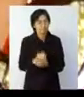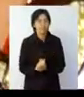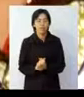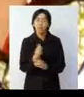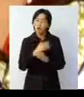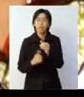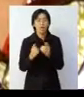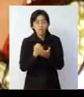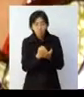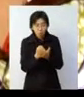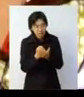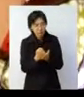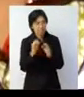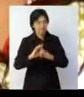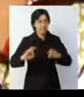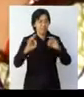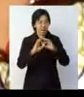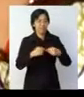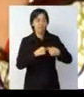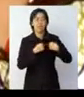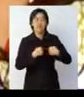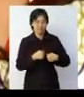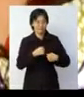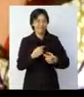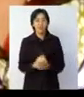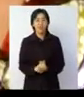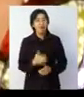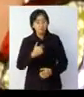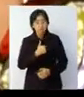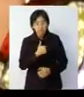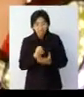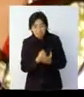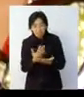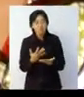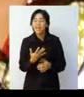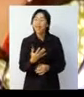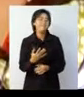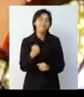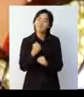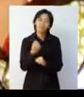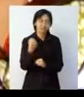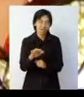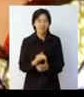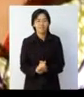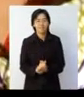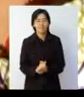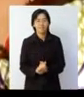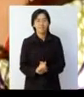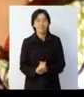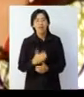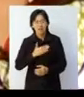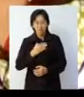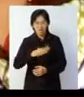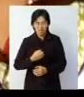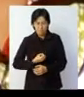าช่วยเหลือคนพิการเนี่ยนะคือเราต้องมีใจใช่ไหมคะถ้าเราไม่มีใจเราทำไม่ได้ค่ะเพราะว่าเราถ้าบางครั้งเ